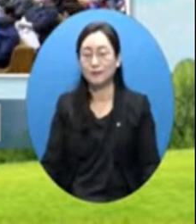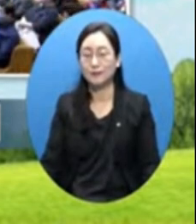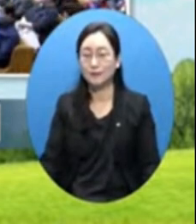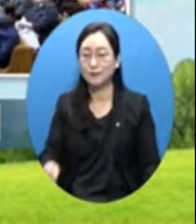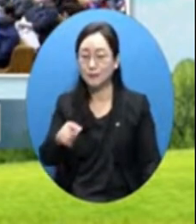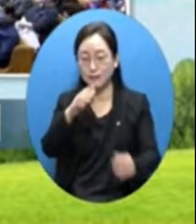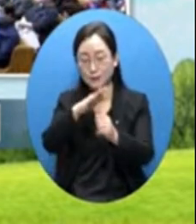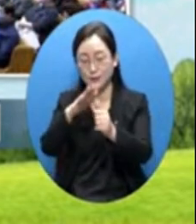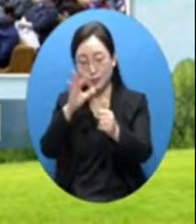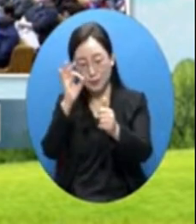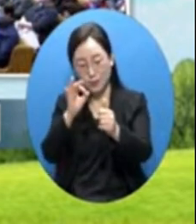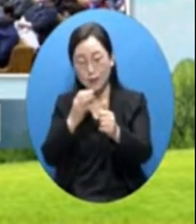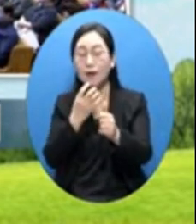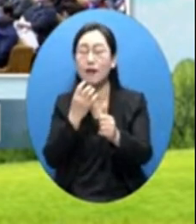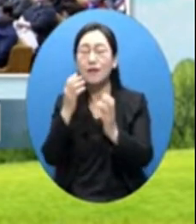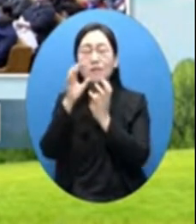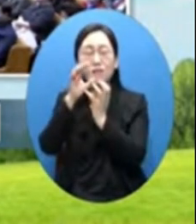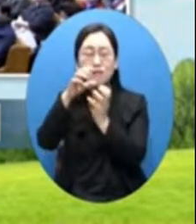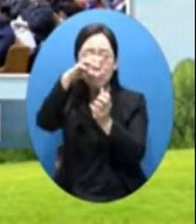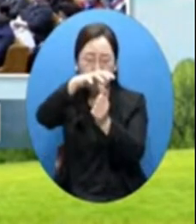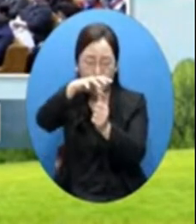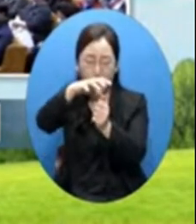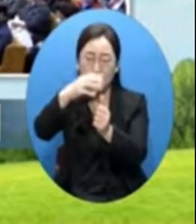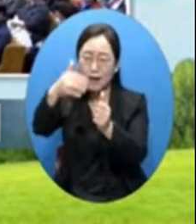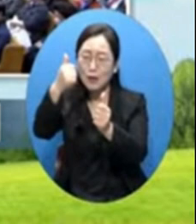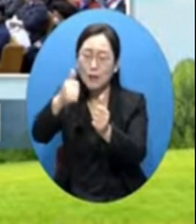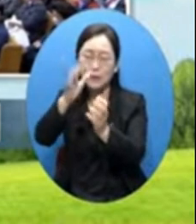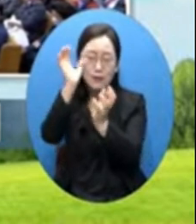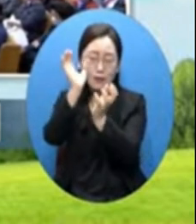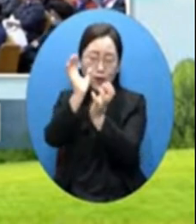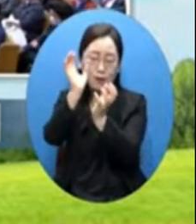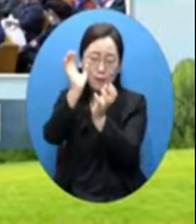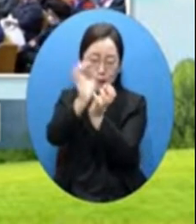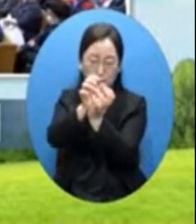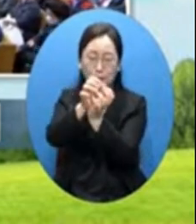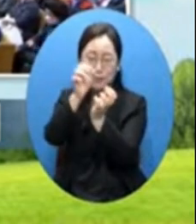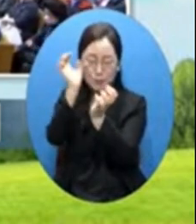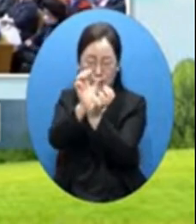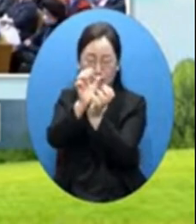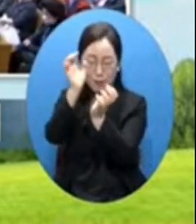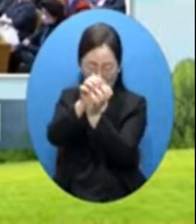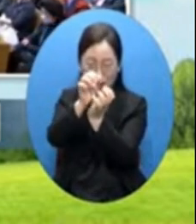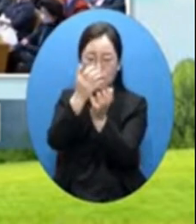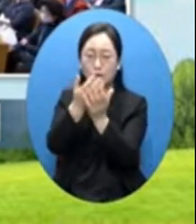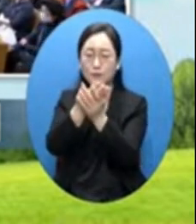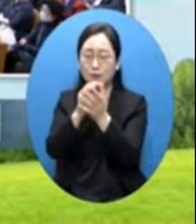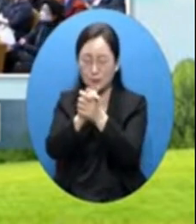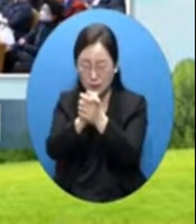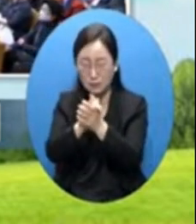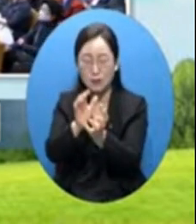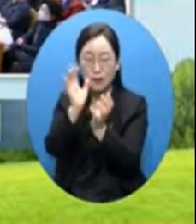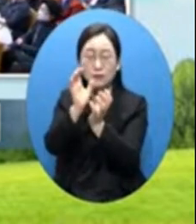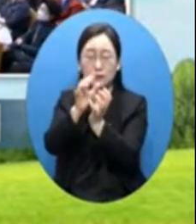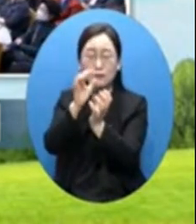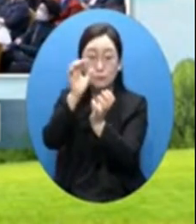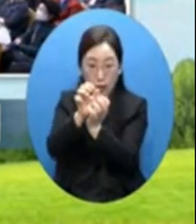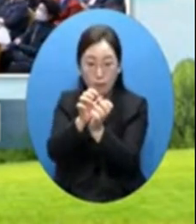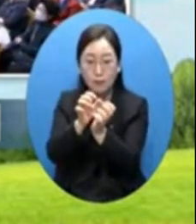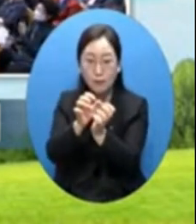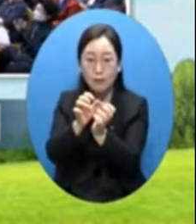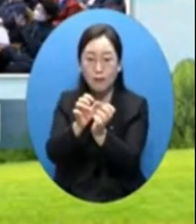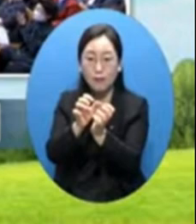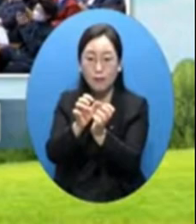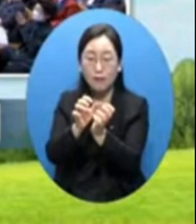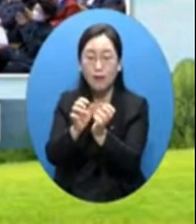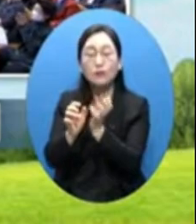손에 턱을 붙잡고 간절히 기도합니다. 하나님 아버지 이 턱을 붙여주옵소서 붙여주옵소서 붙여주옵소서 간절히 기도해 턱이 붙어버렸습니다.